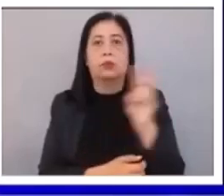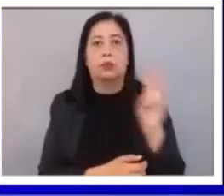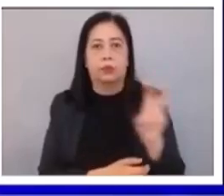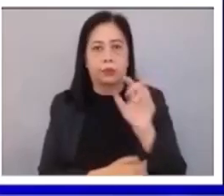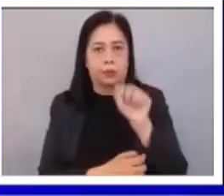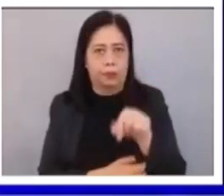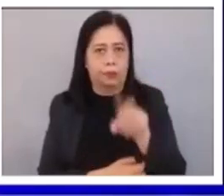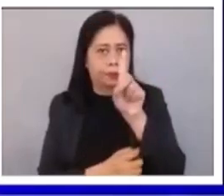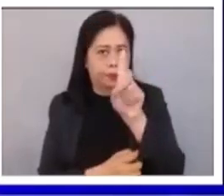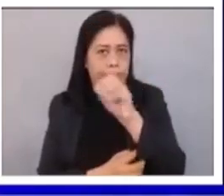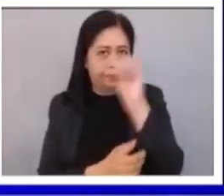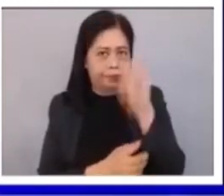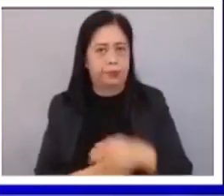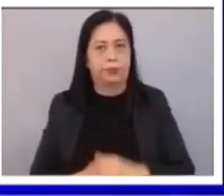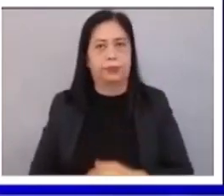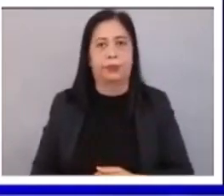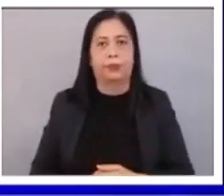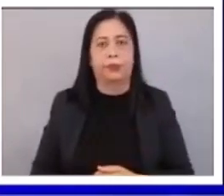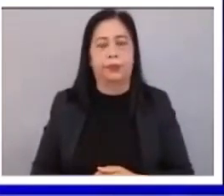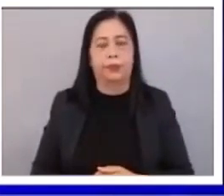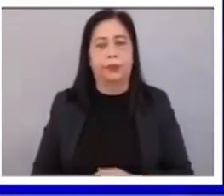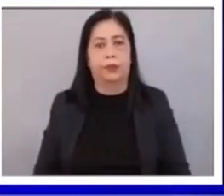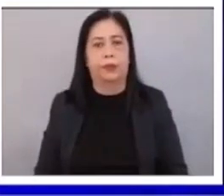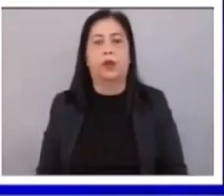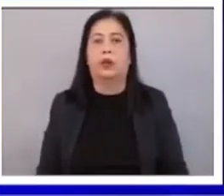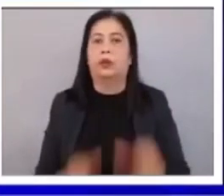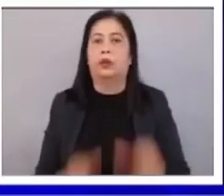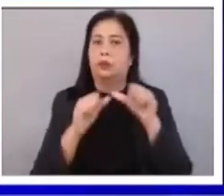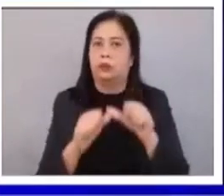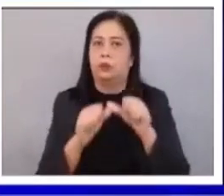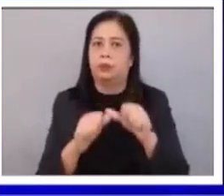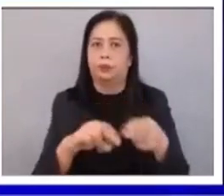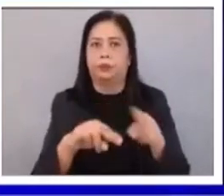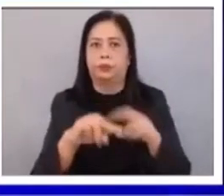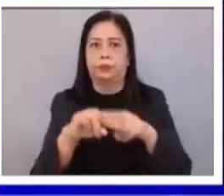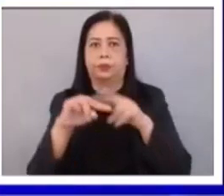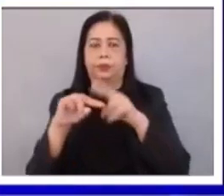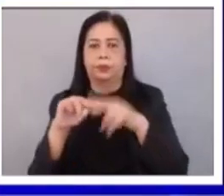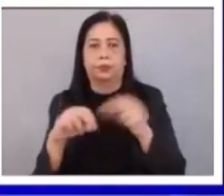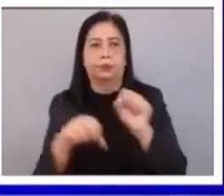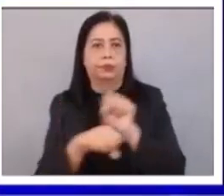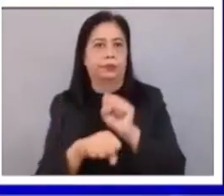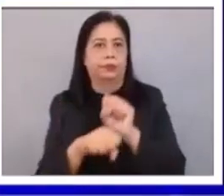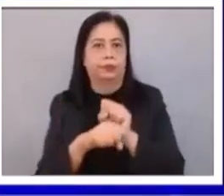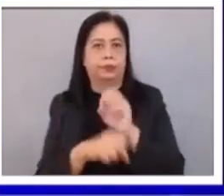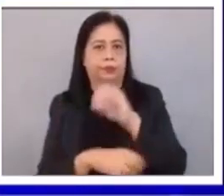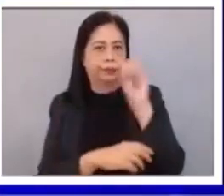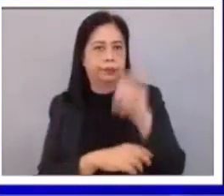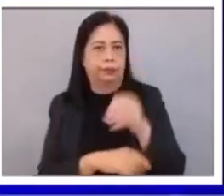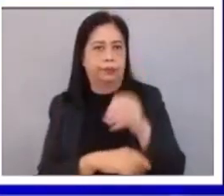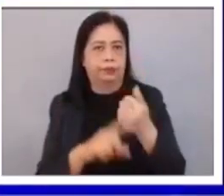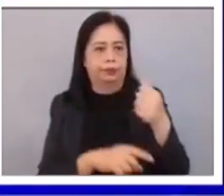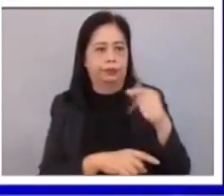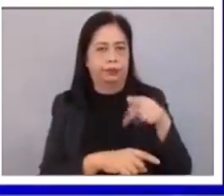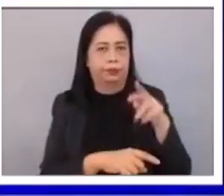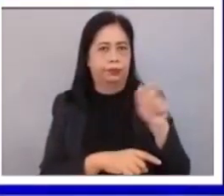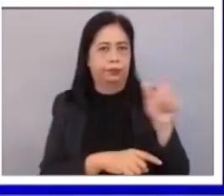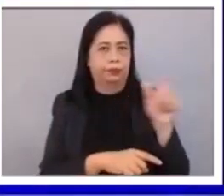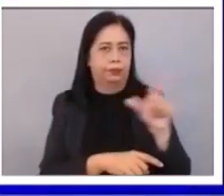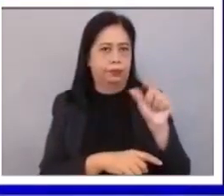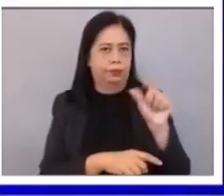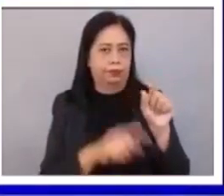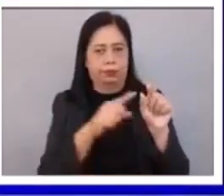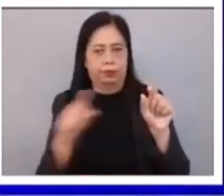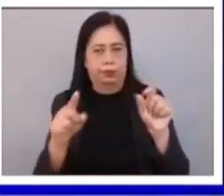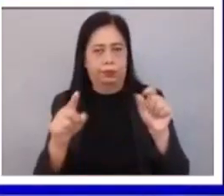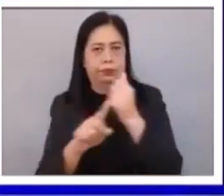66.1%. Patuloy naman ang pagtaas ng employment rate mula Abril 2020 hanggang Agosto